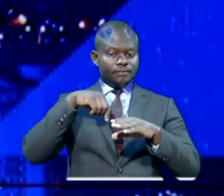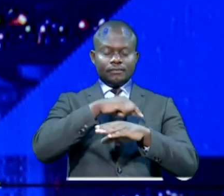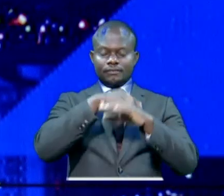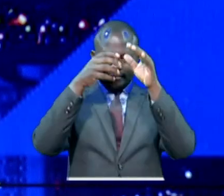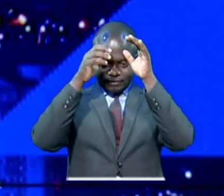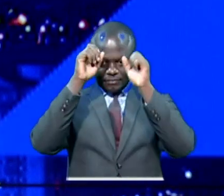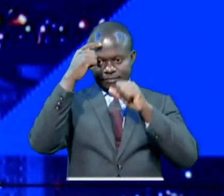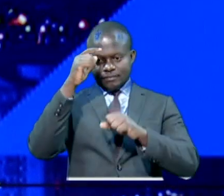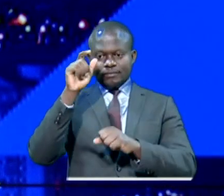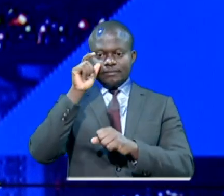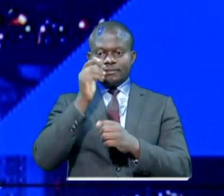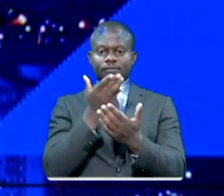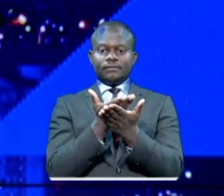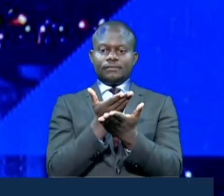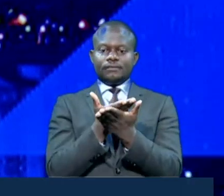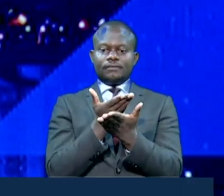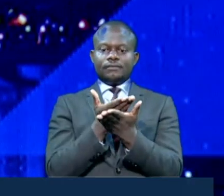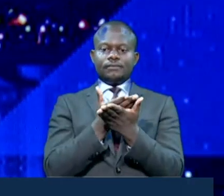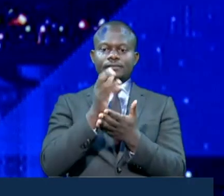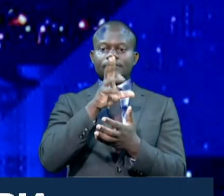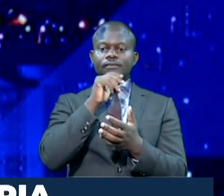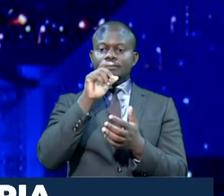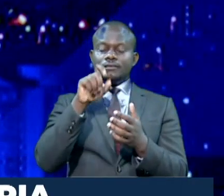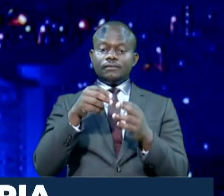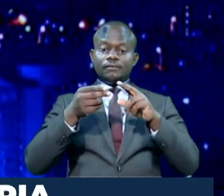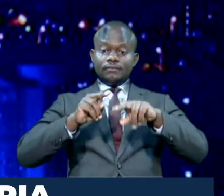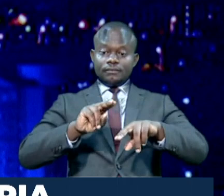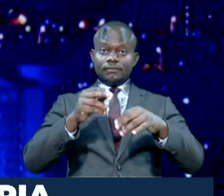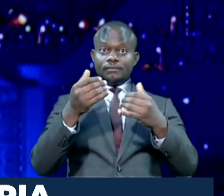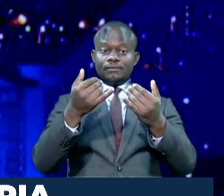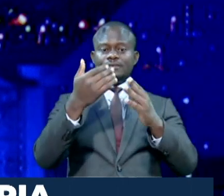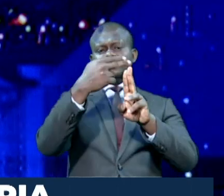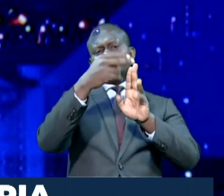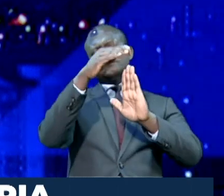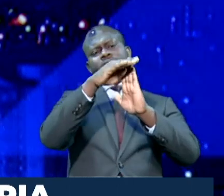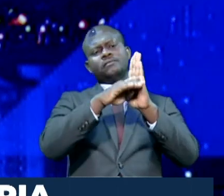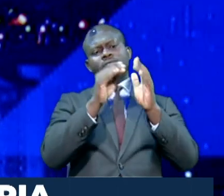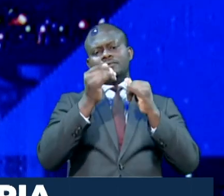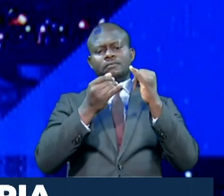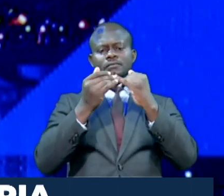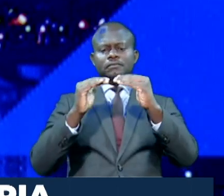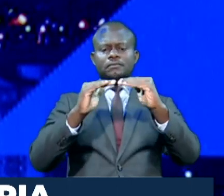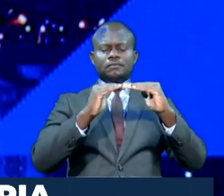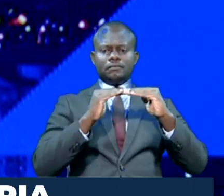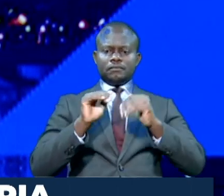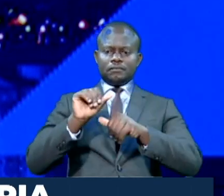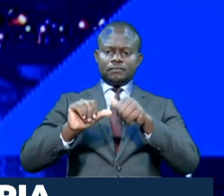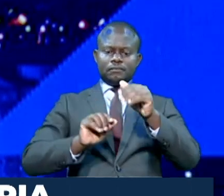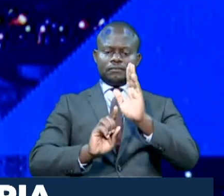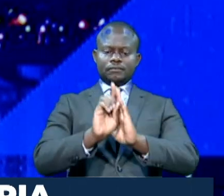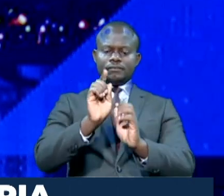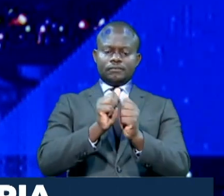Perezida wa Repubulika Paul Kagame asanga umugabane wa Afrika udakwiye kuba ku mwanya uriho mu ruhando mpuzamahanga mu bijyanye